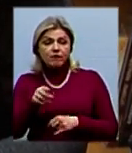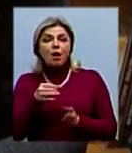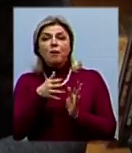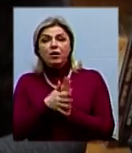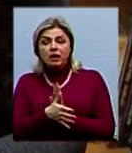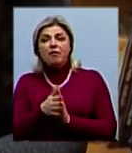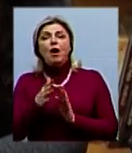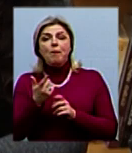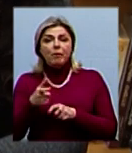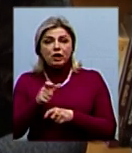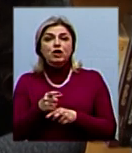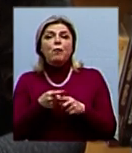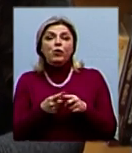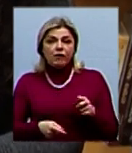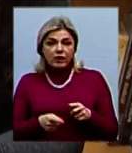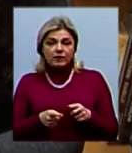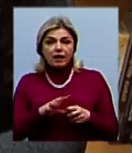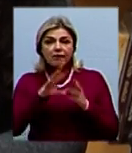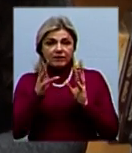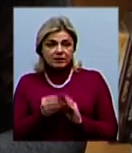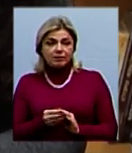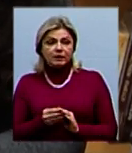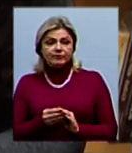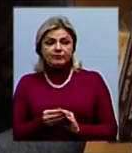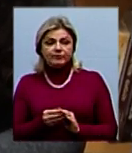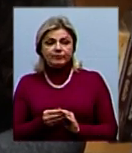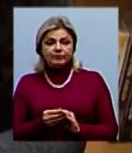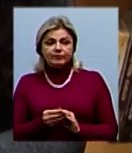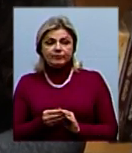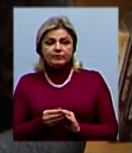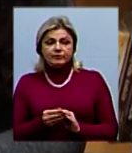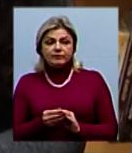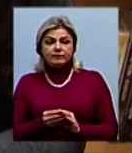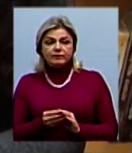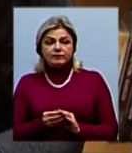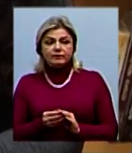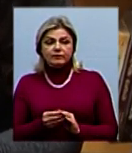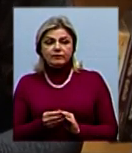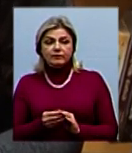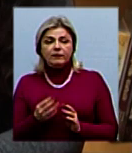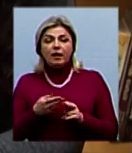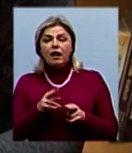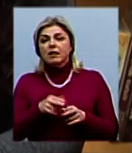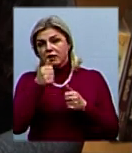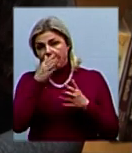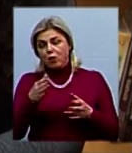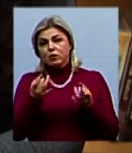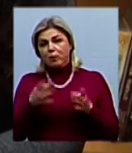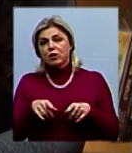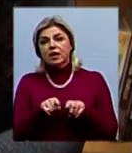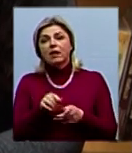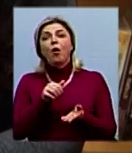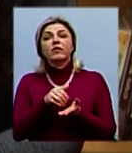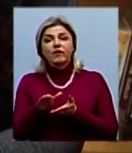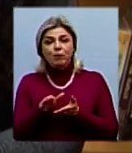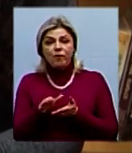половину усієї електроенергії, що йде від України. І я вважаю, що країна не може так просто відмовитись від